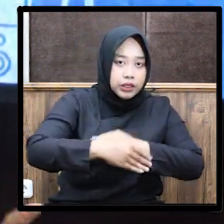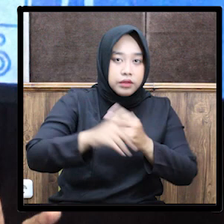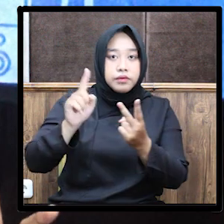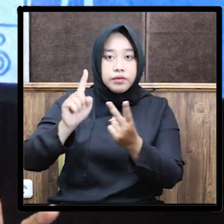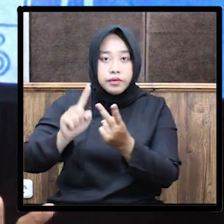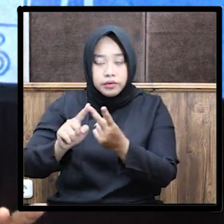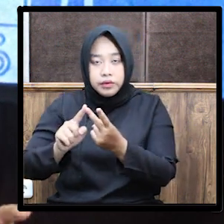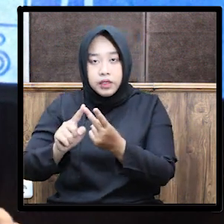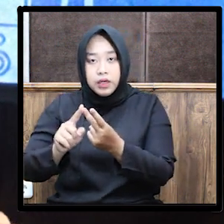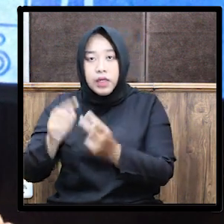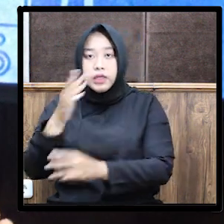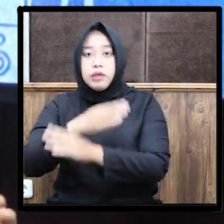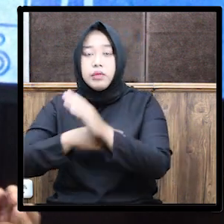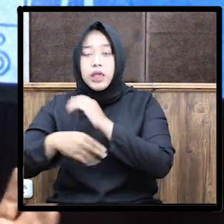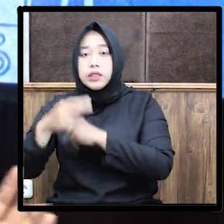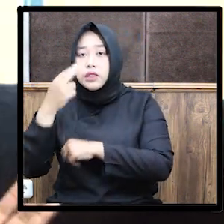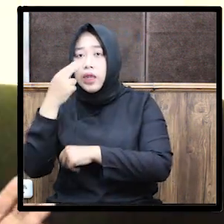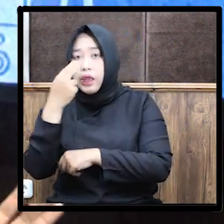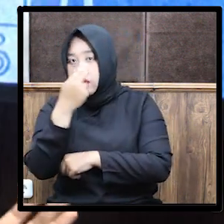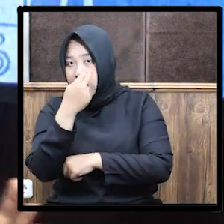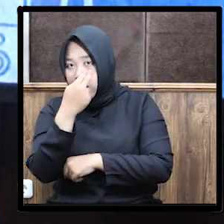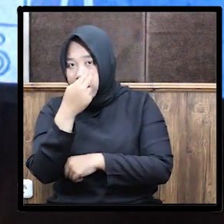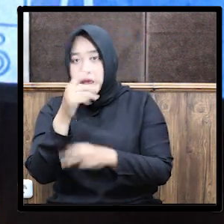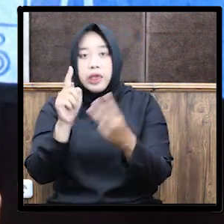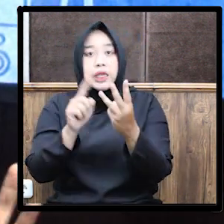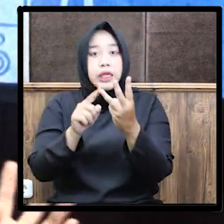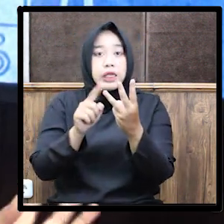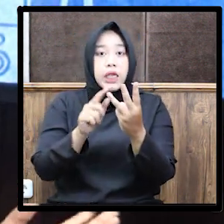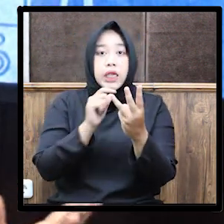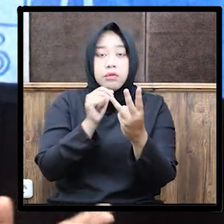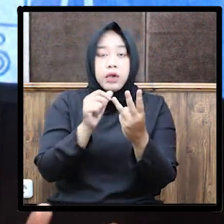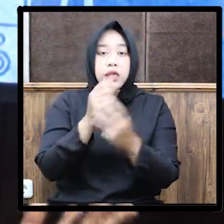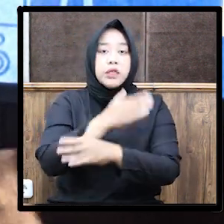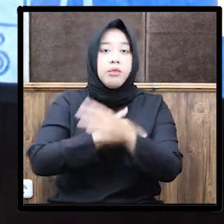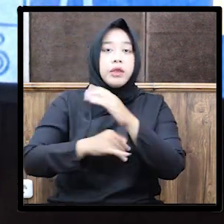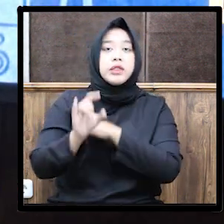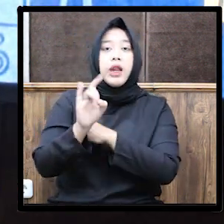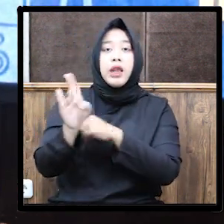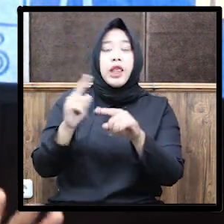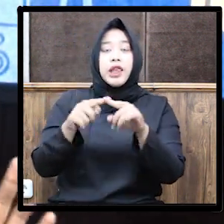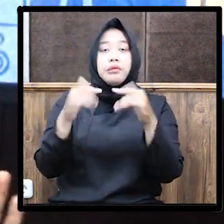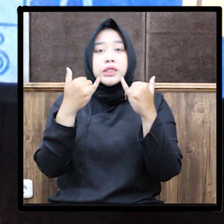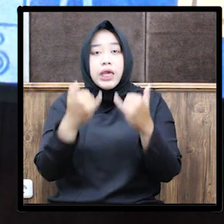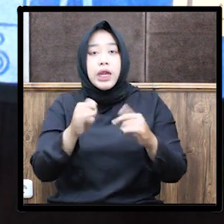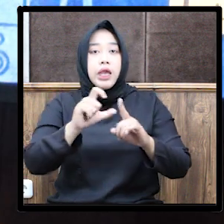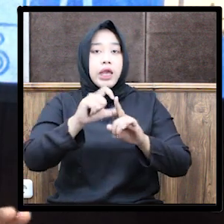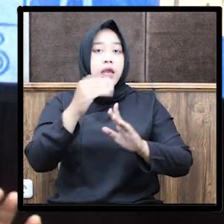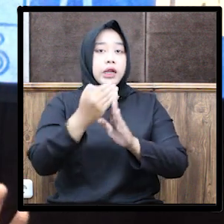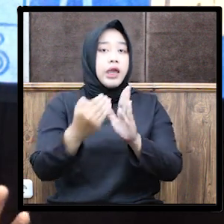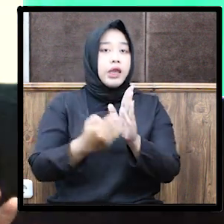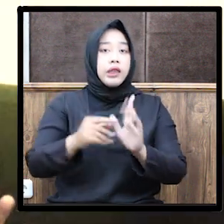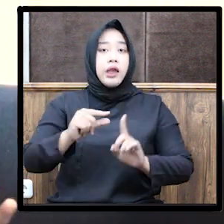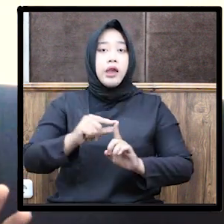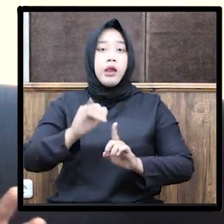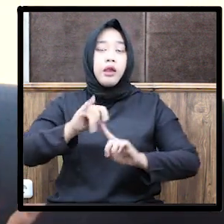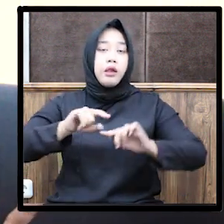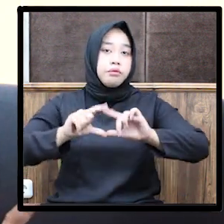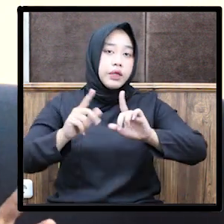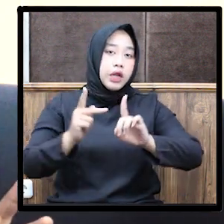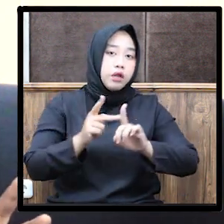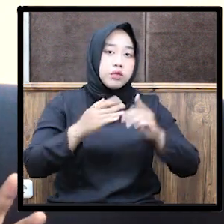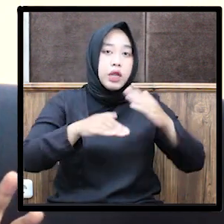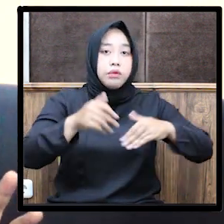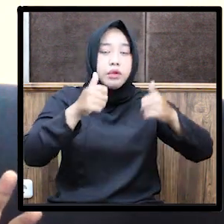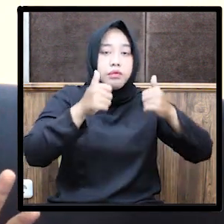sama netra kalau nggak salah. Tapi kemudian yang lain difabel lainnya di pemilu hari ini sudah lebih baik soal